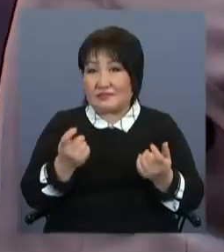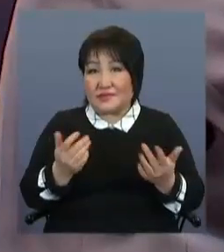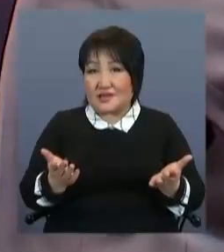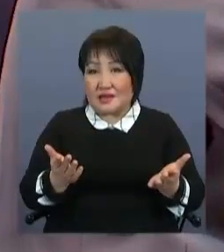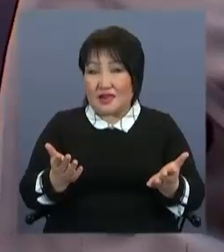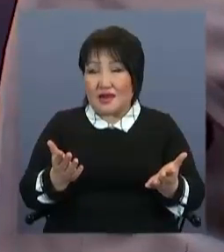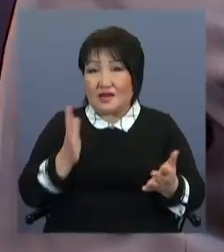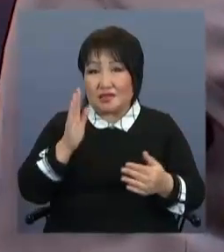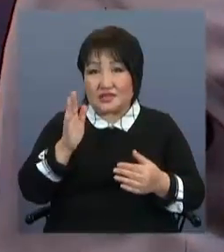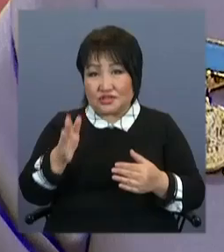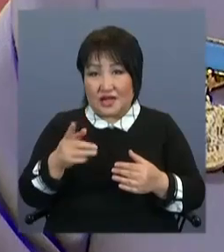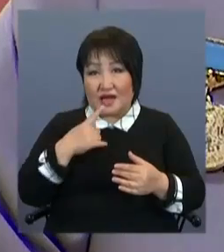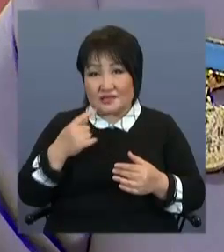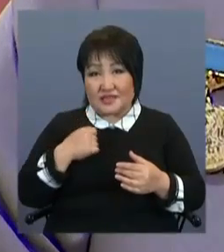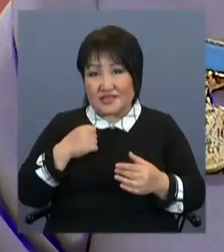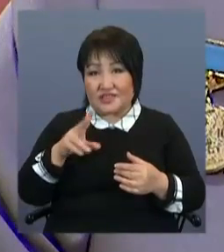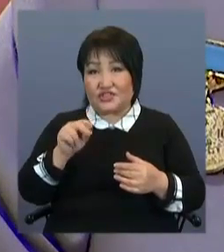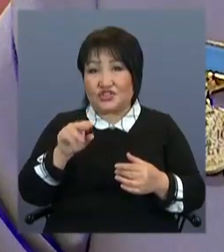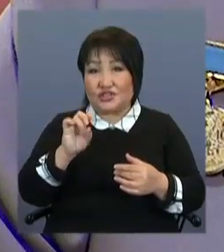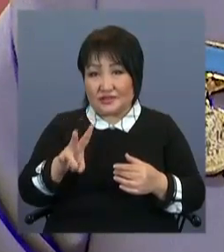шен алу үшін